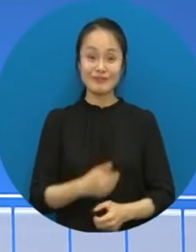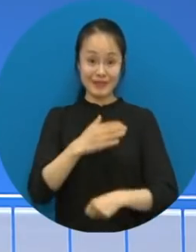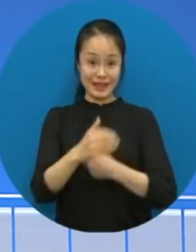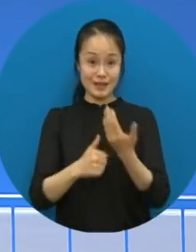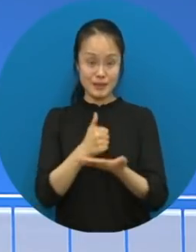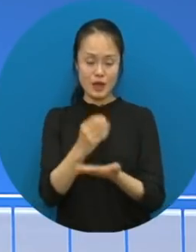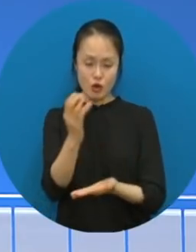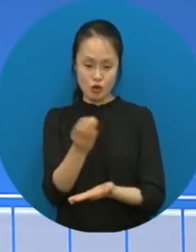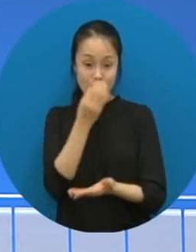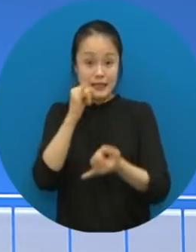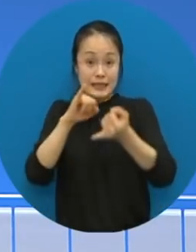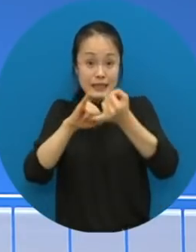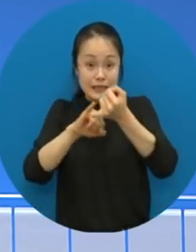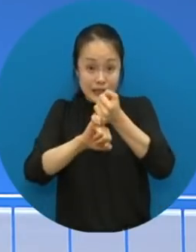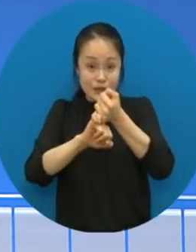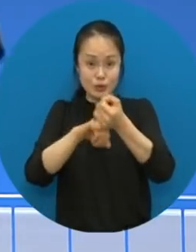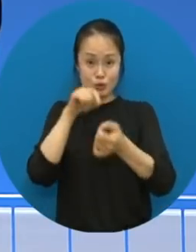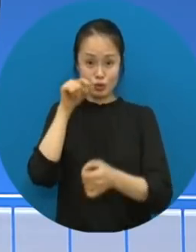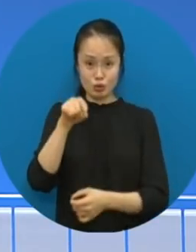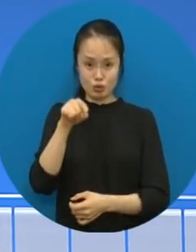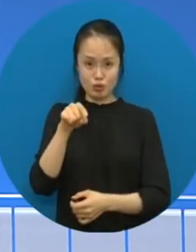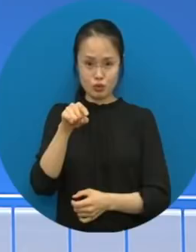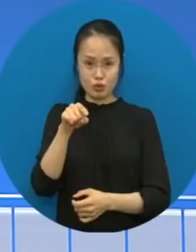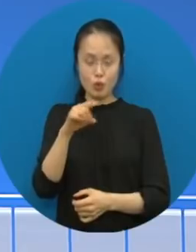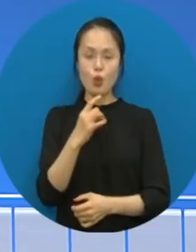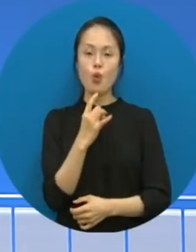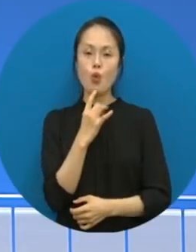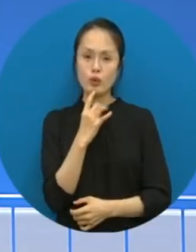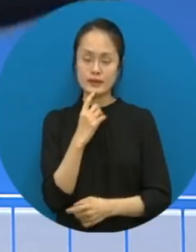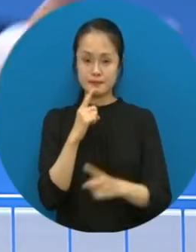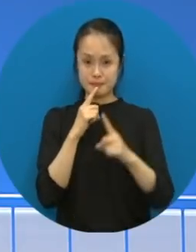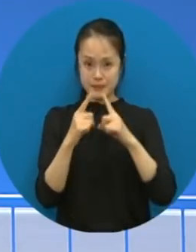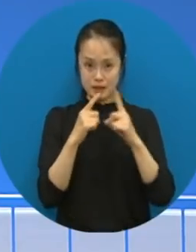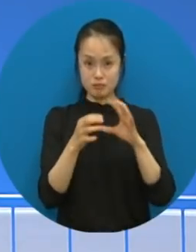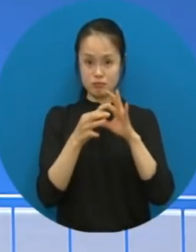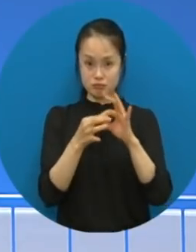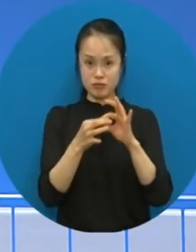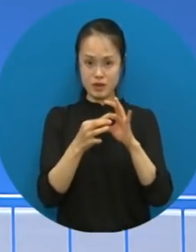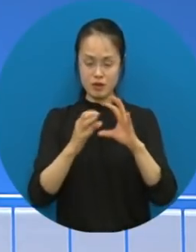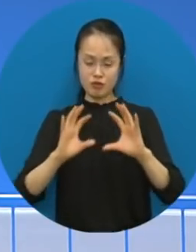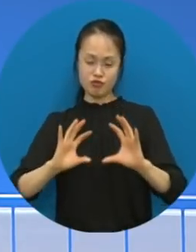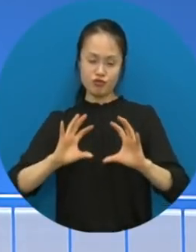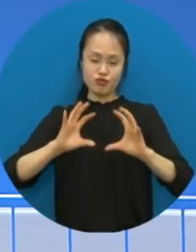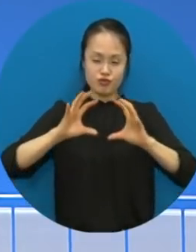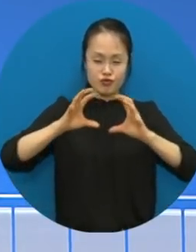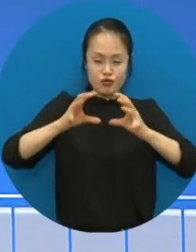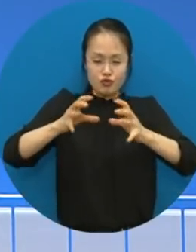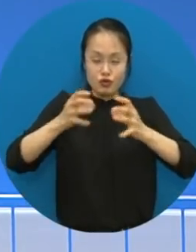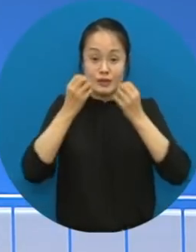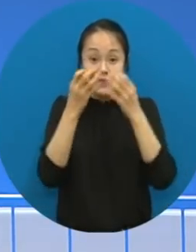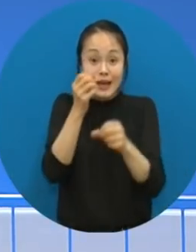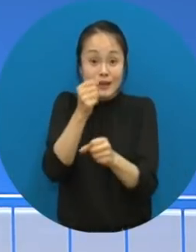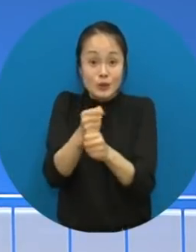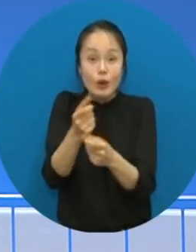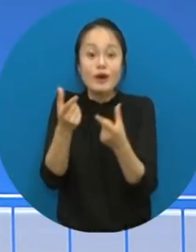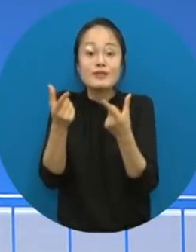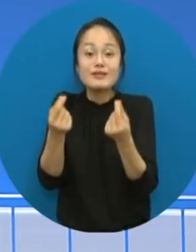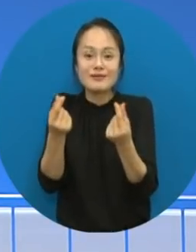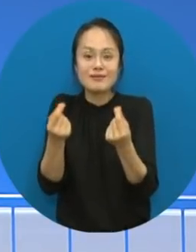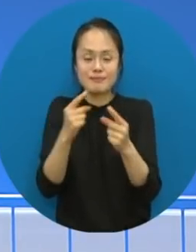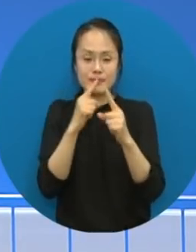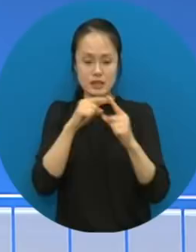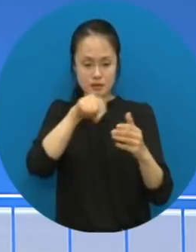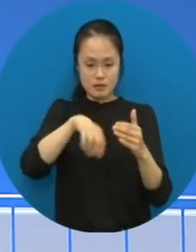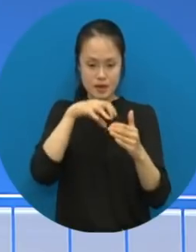하나님의 거룩한 약속의 흐름은 오직 말씀으로 전 우주를 창조하신 것처럼 말씀 안에 있기에